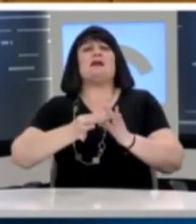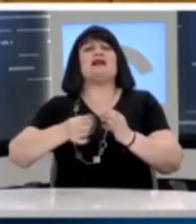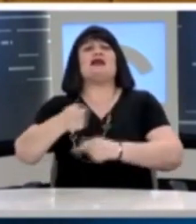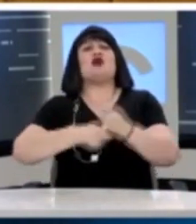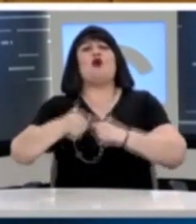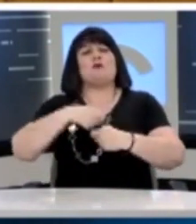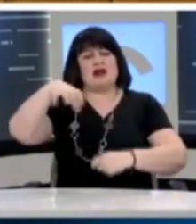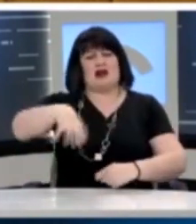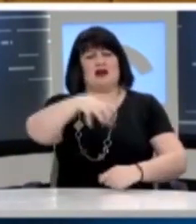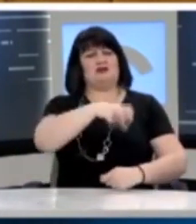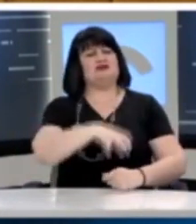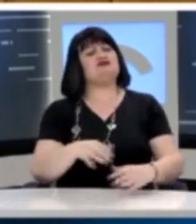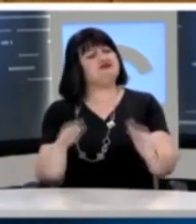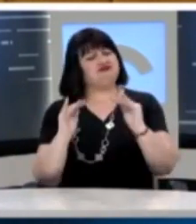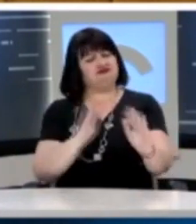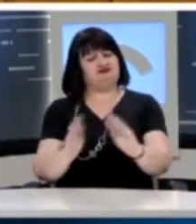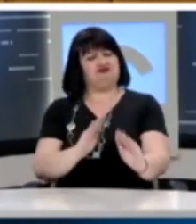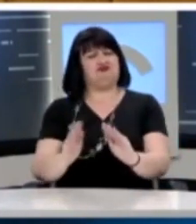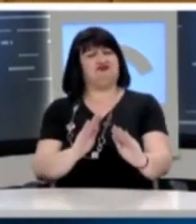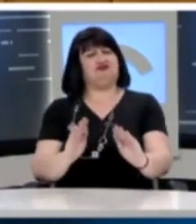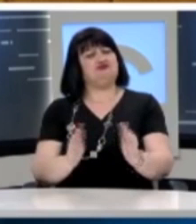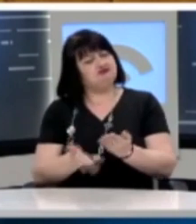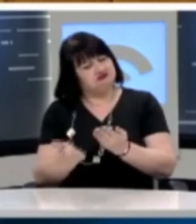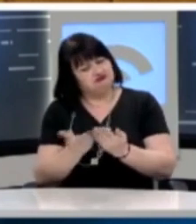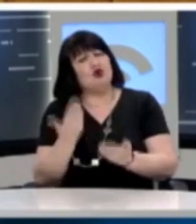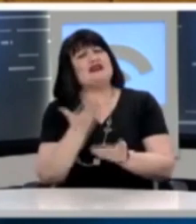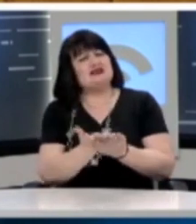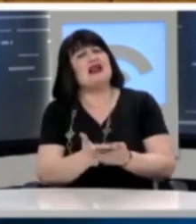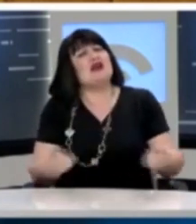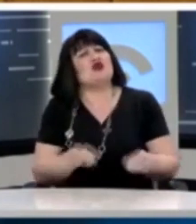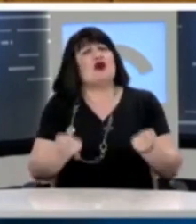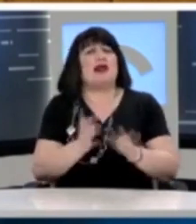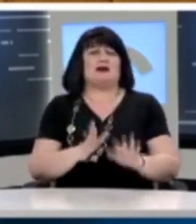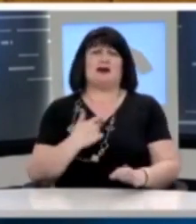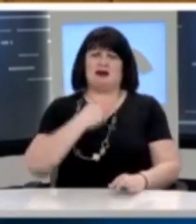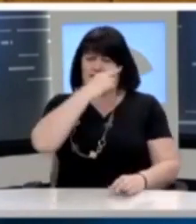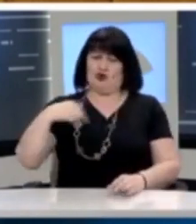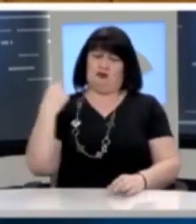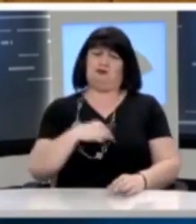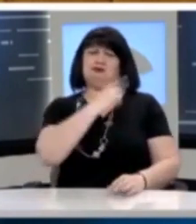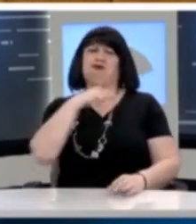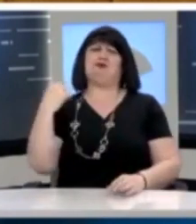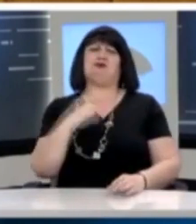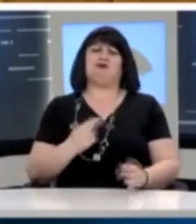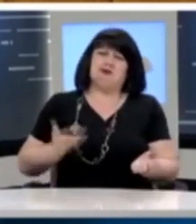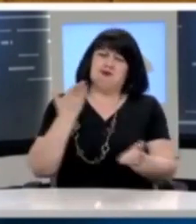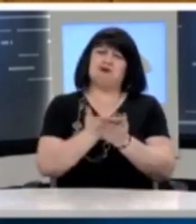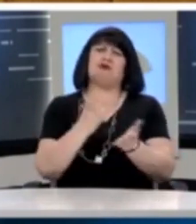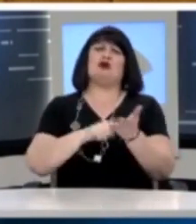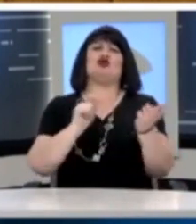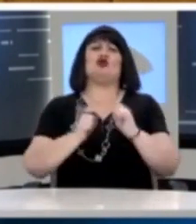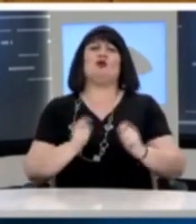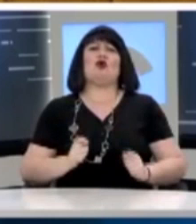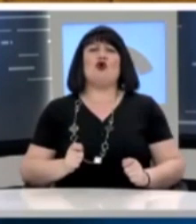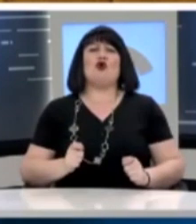ομίλων, τους οποίους υλοποιείτε με πολύ θέρμη. Γι' αυτό απορρίπτεται κύρια την τροπολογία